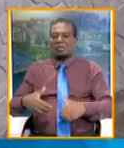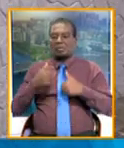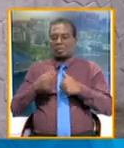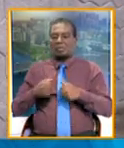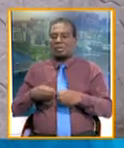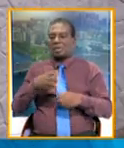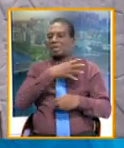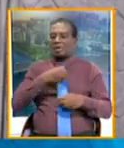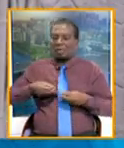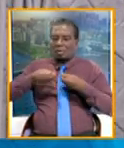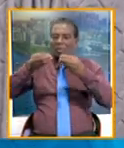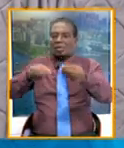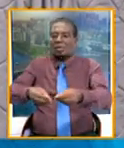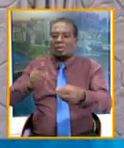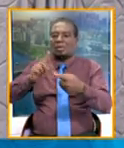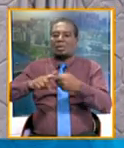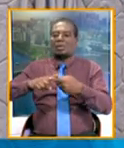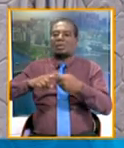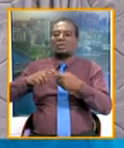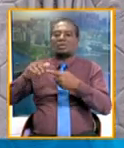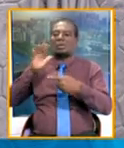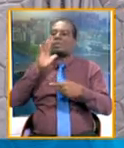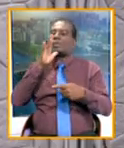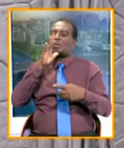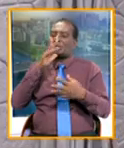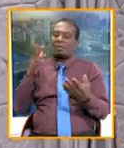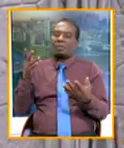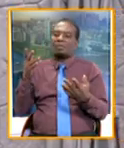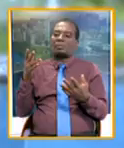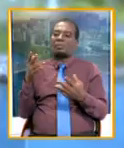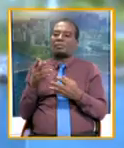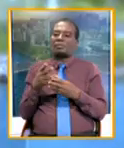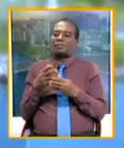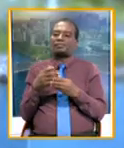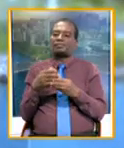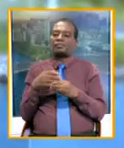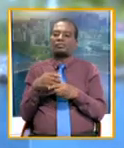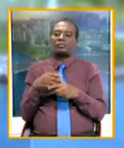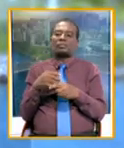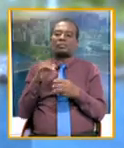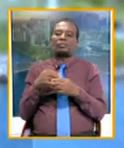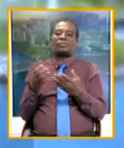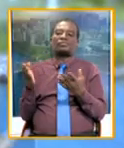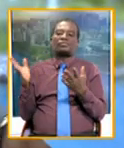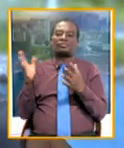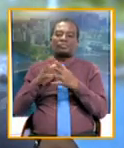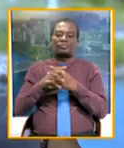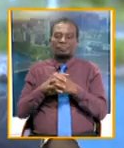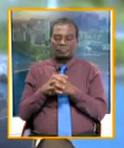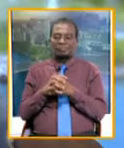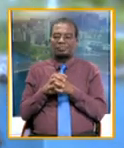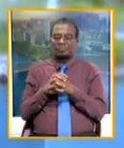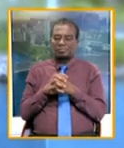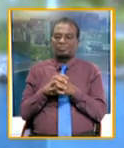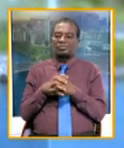Quant aux présumés ravisseurs, ils seront tout simplement conduits devant le parquet. C'était un reportage d'Abou